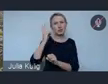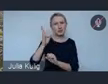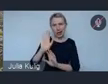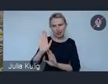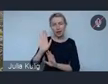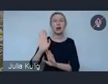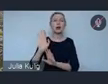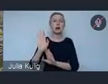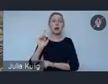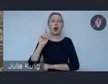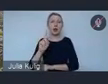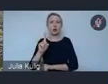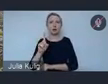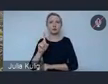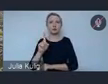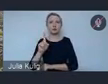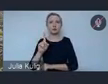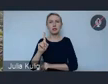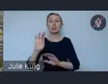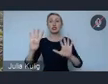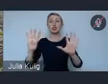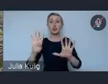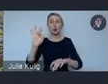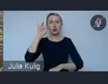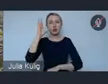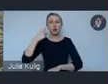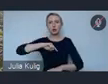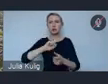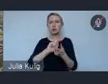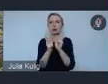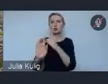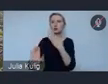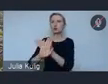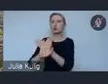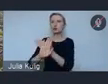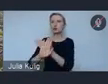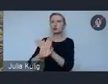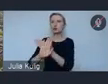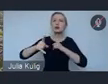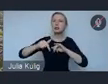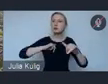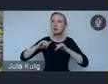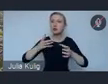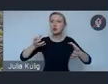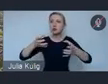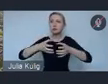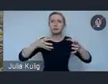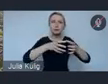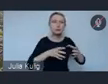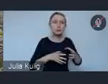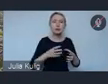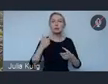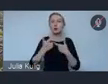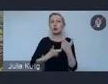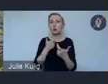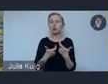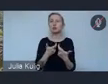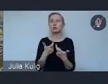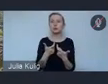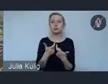natomiast już o 9:00 rano spotykaliśmy się z przedstawicielami Organizacji Pozarządowych i tworzyliśmy